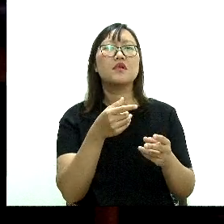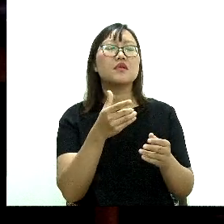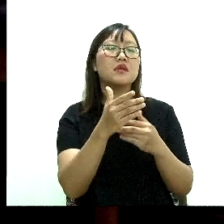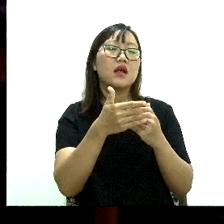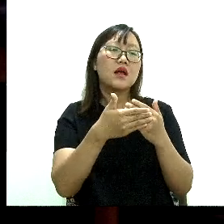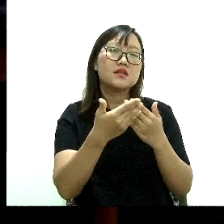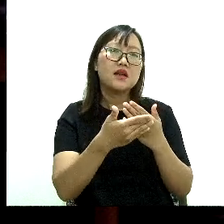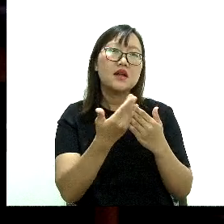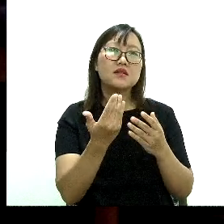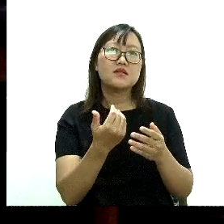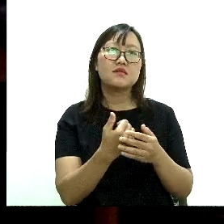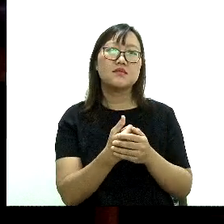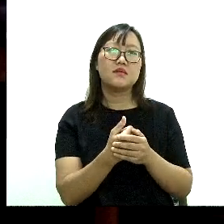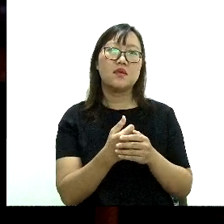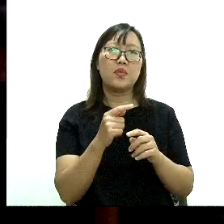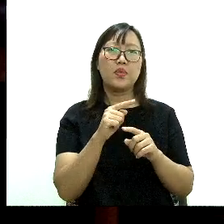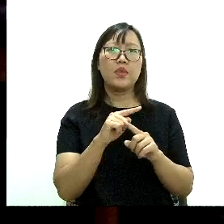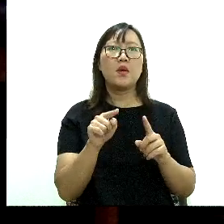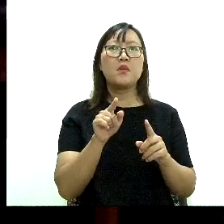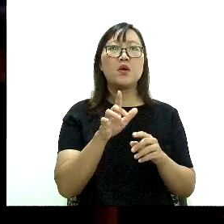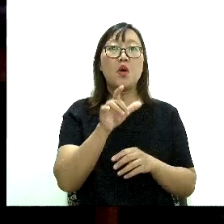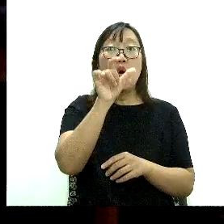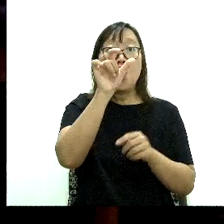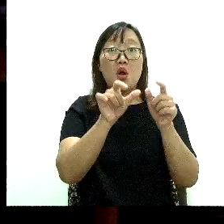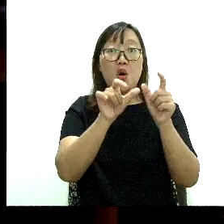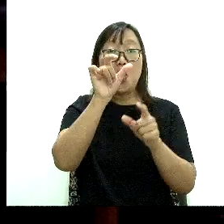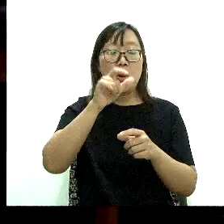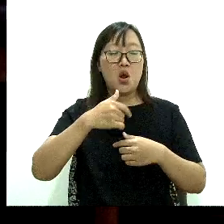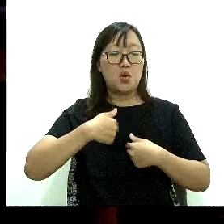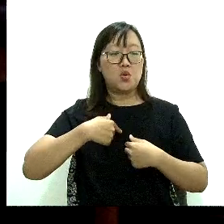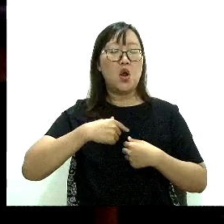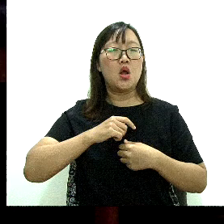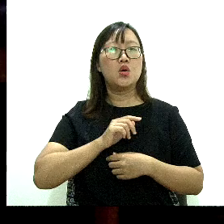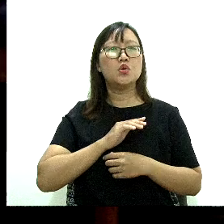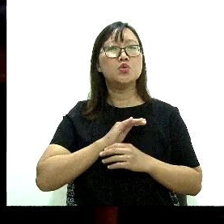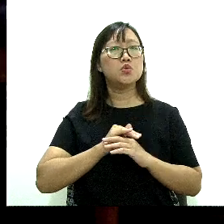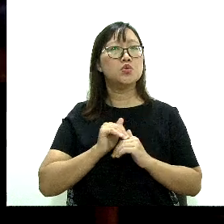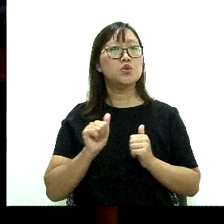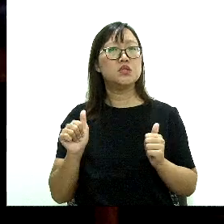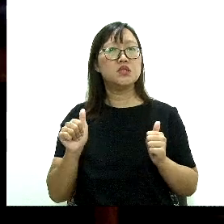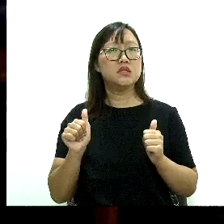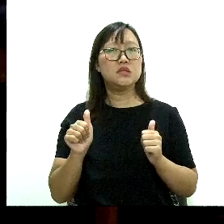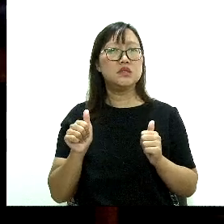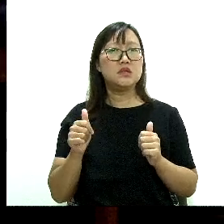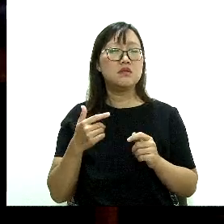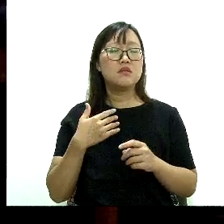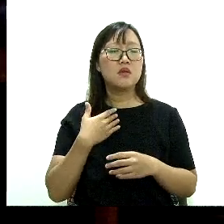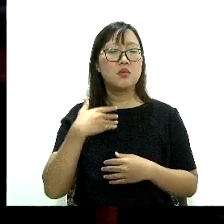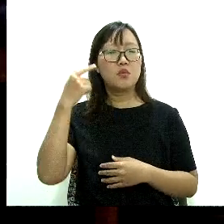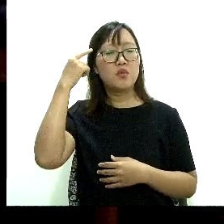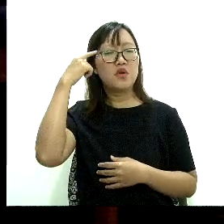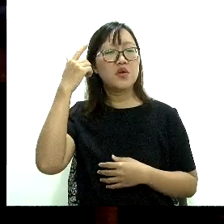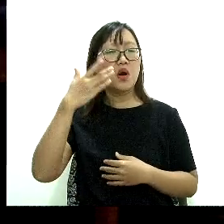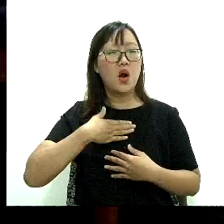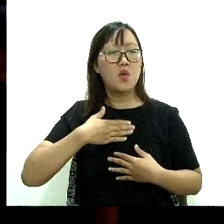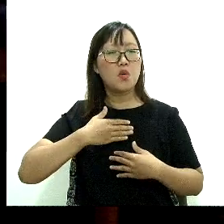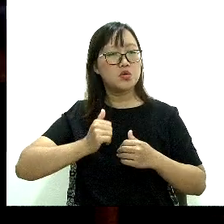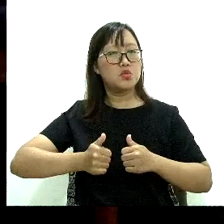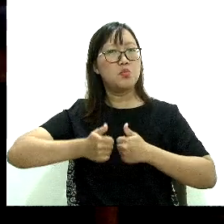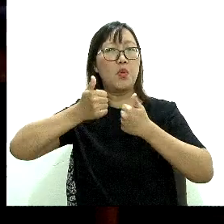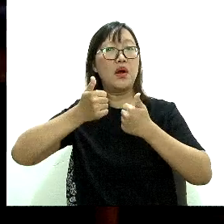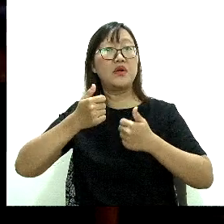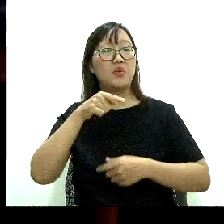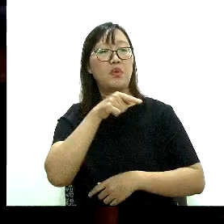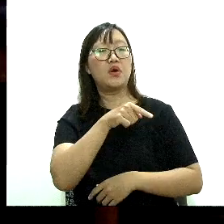lain. Karena mereka telah percaya dan mengikuti Allah sejak kecil serta mengikuti tradisi